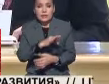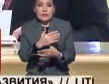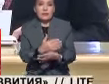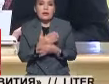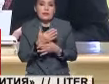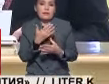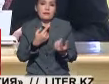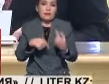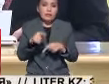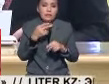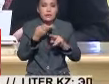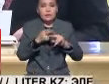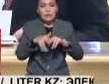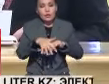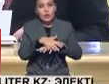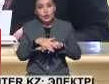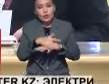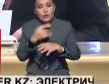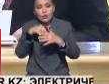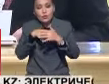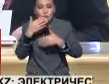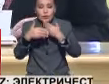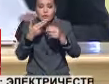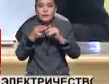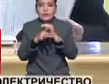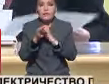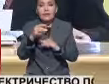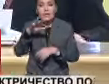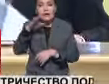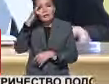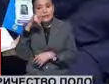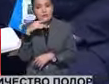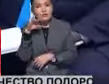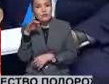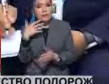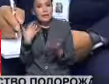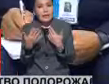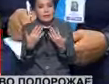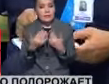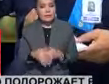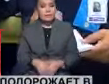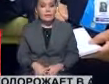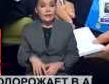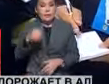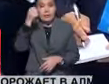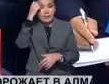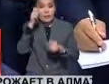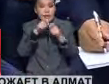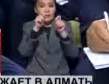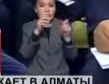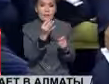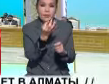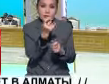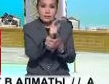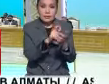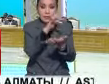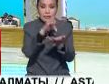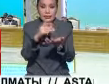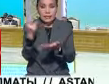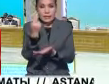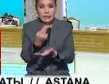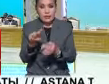дальнейшему сближению наших народов и углублению казахско-туркменских отношений. Открытие памятника Махтум Кулиев Раги в Астане – еще одно